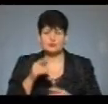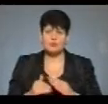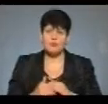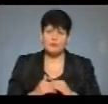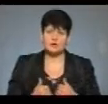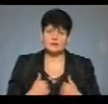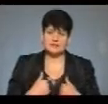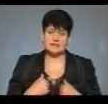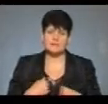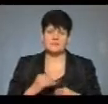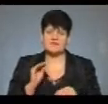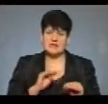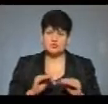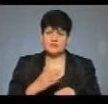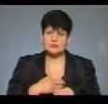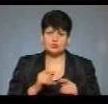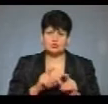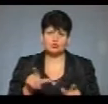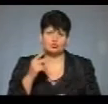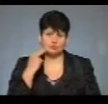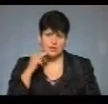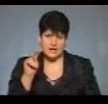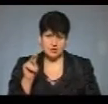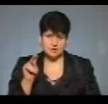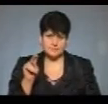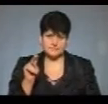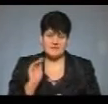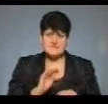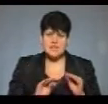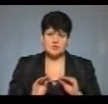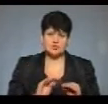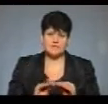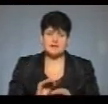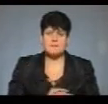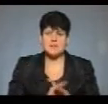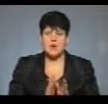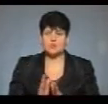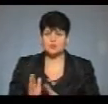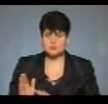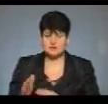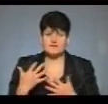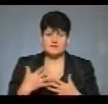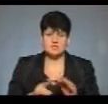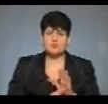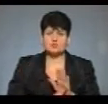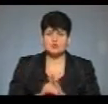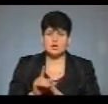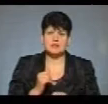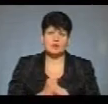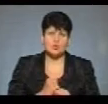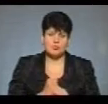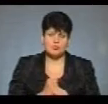нам влаштувати нашу школу краще, влаштувати її благоустрій. Вже ми розпочали роботу